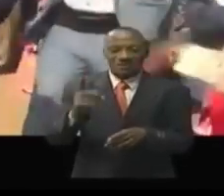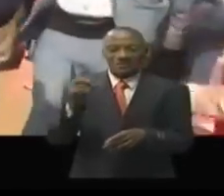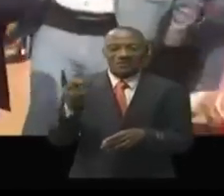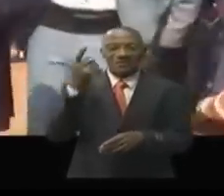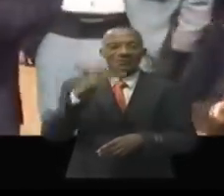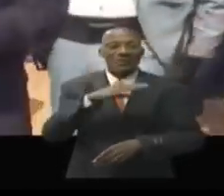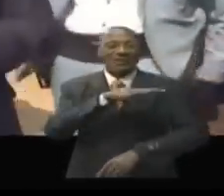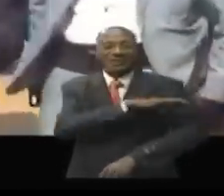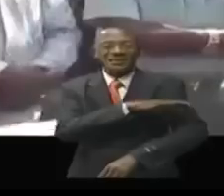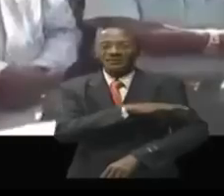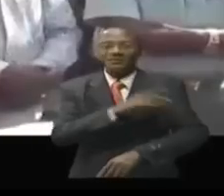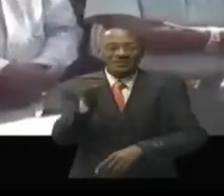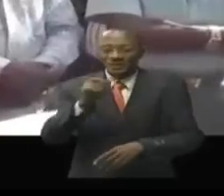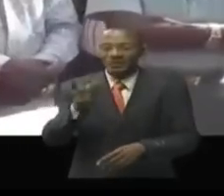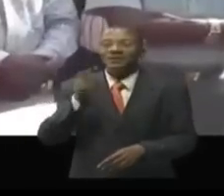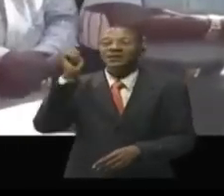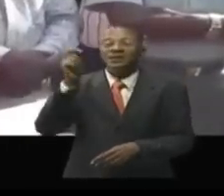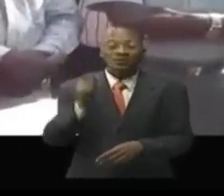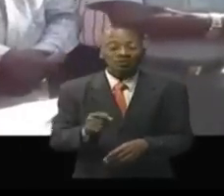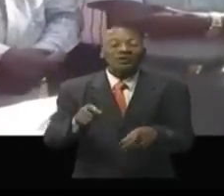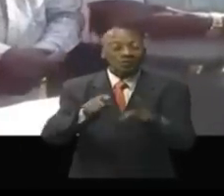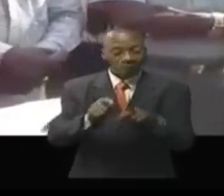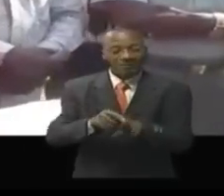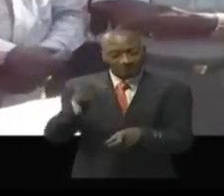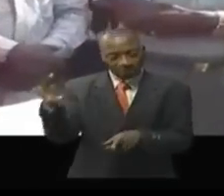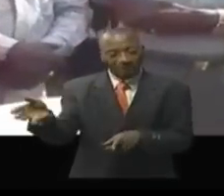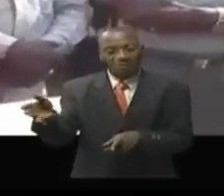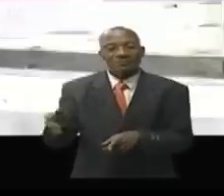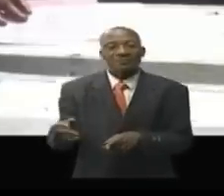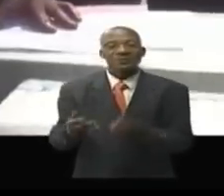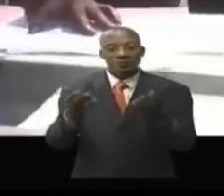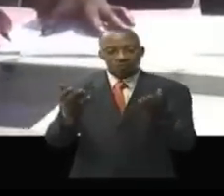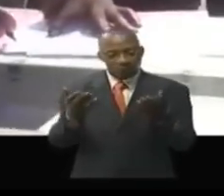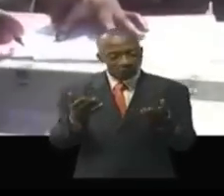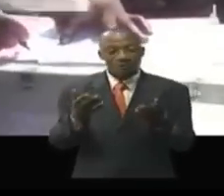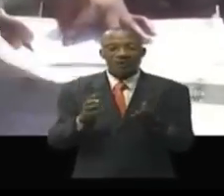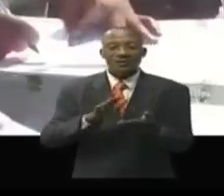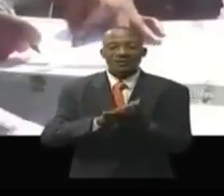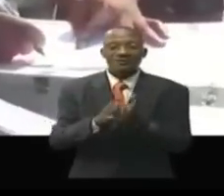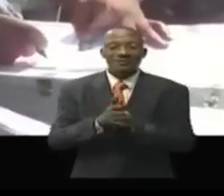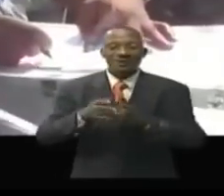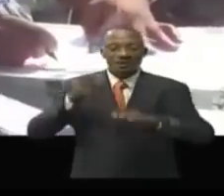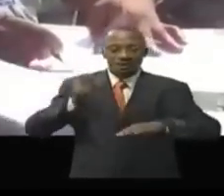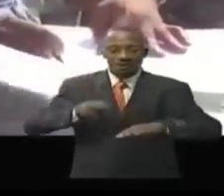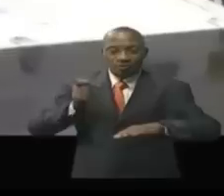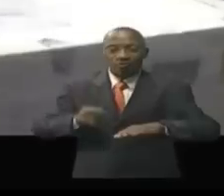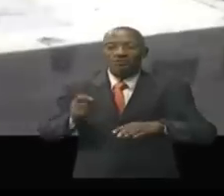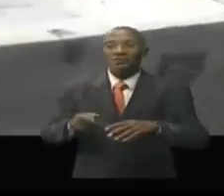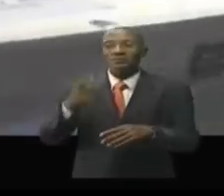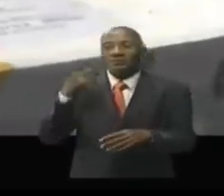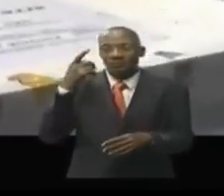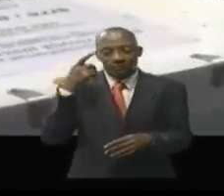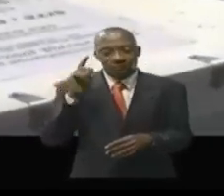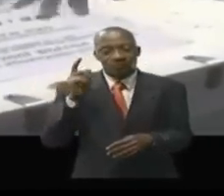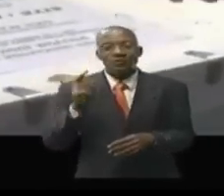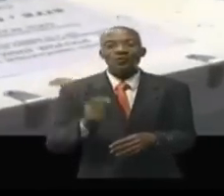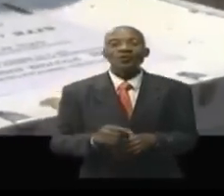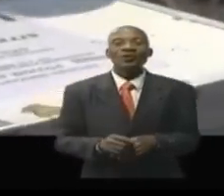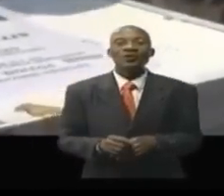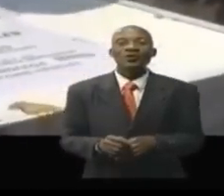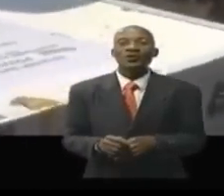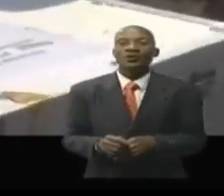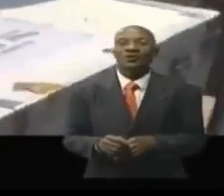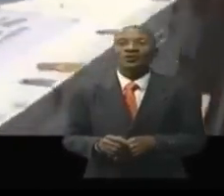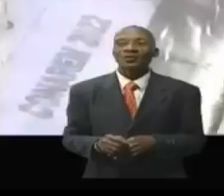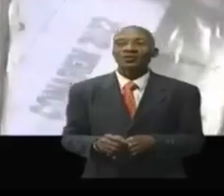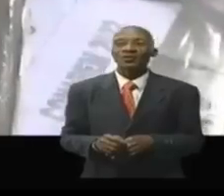de cassation, Firmin Vandemambou a encouragé ces candidats éligibles avant de dépouiller les malles sécurisées contenant les